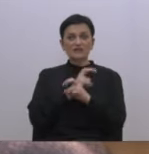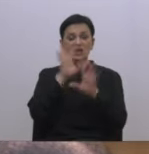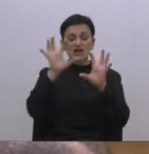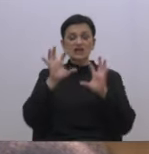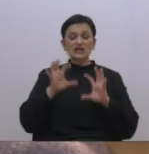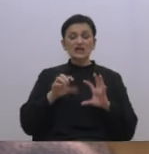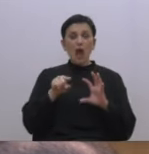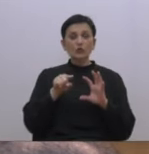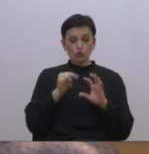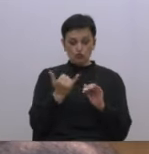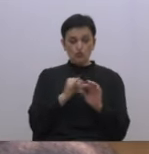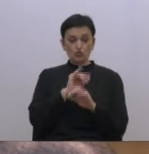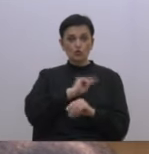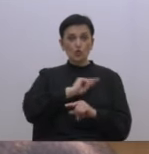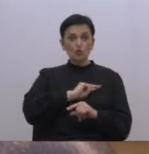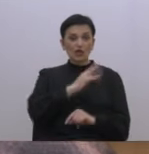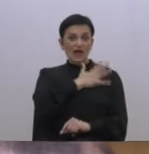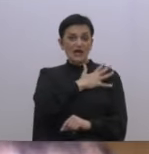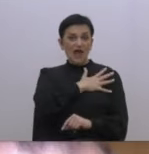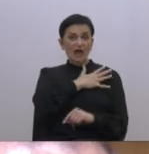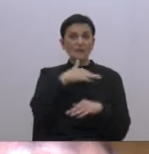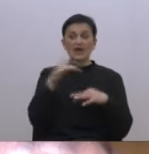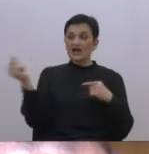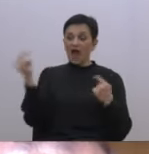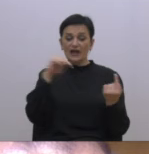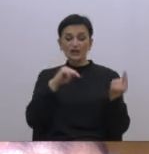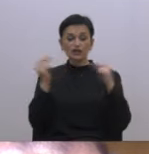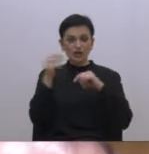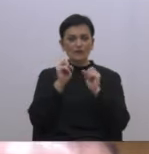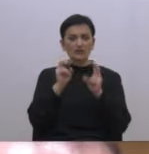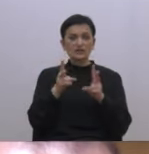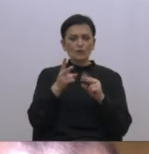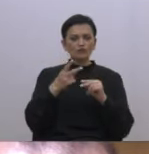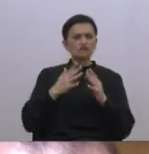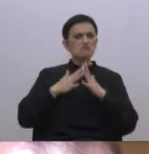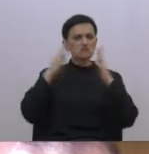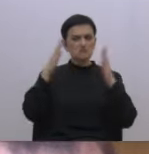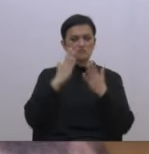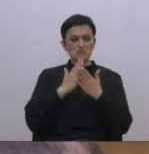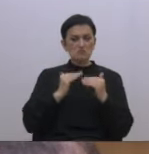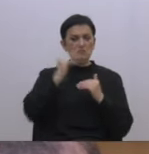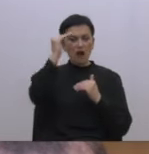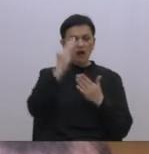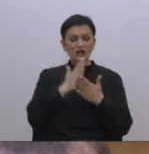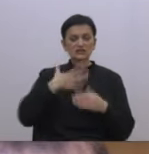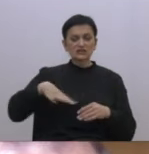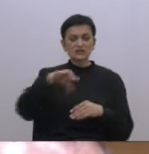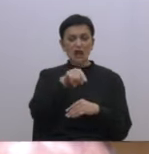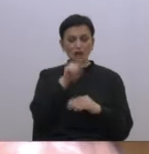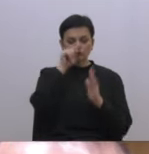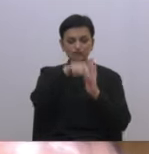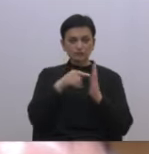მუშაობს კანადაც. გარეჩარევის საფრთხეები ერთიორად მაღალია საქართველოსთვის, იმიტომ რომ ჩვენი